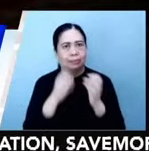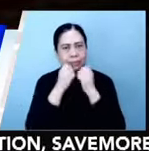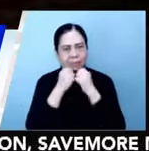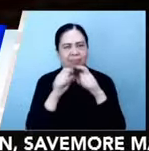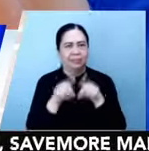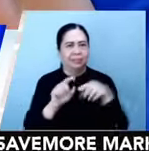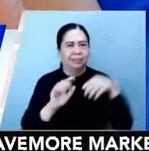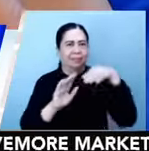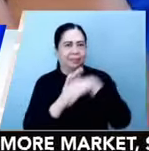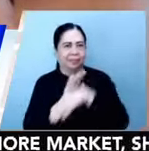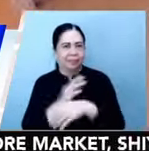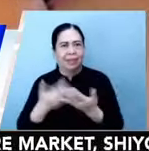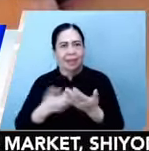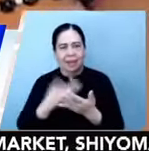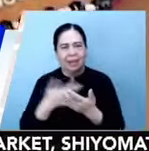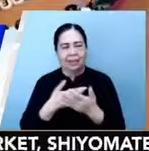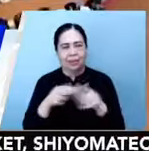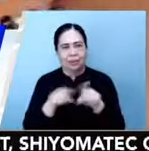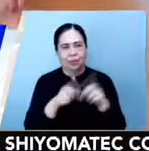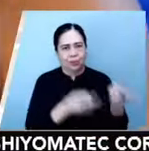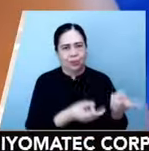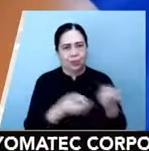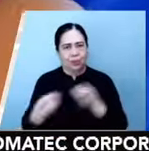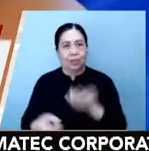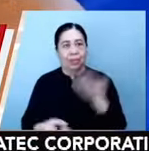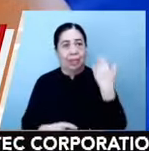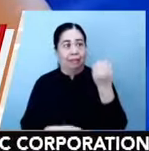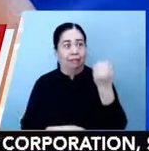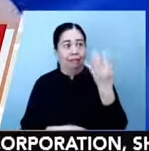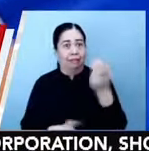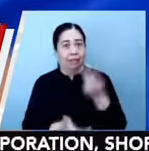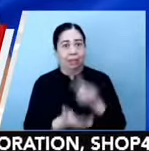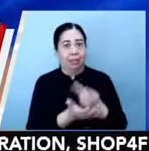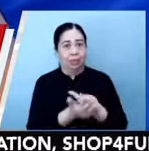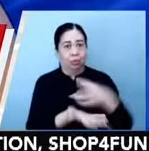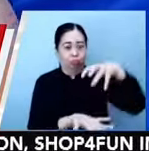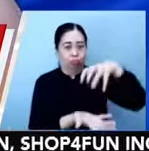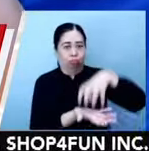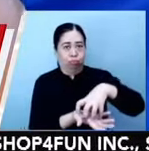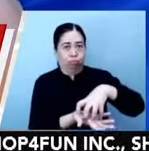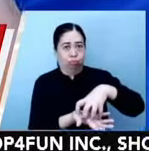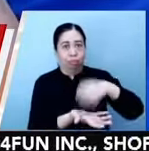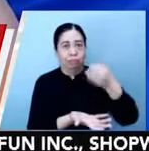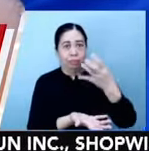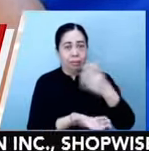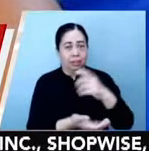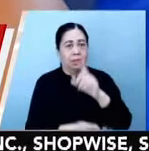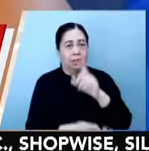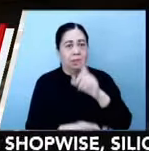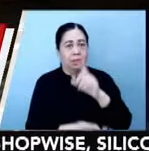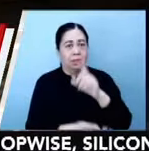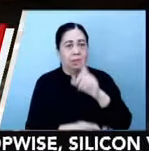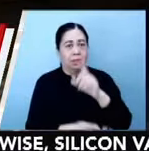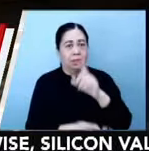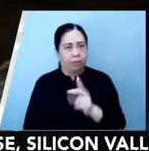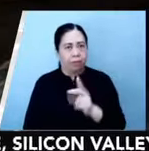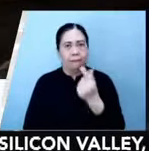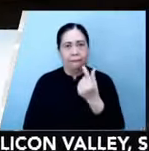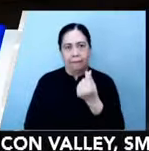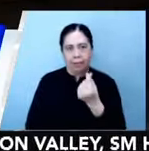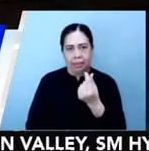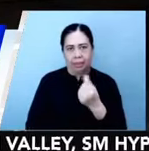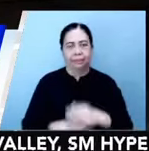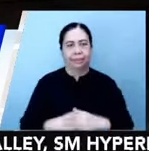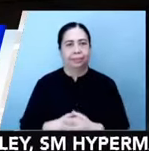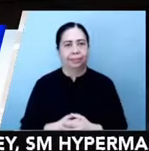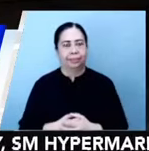ng kanin. Po, dati 15 yung isang cup. Pag isang kalahati po, 20 lang. Sa kabila ng pagbaba